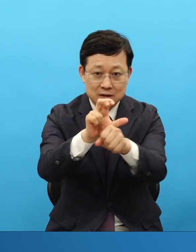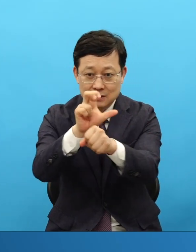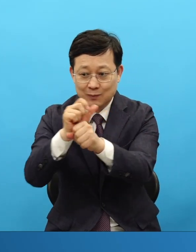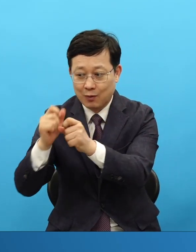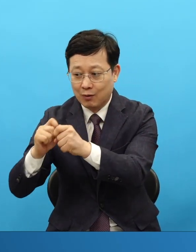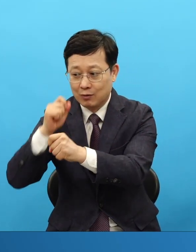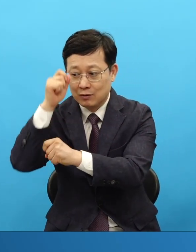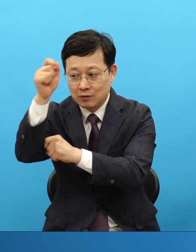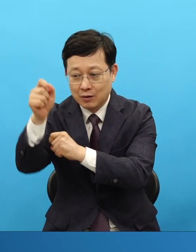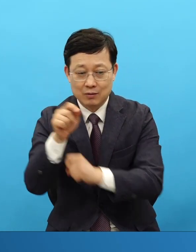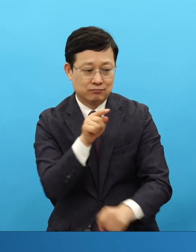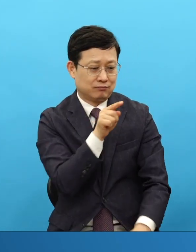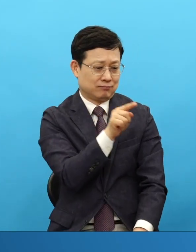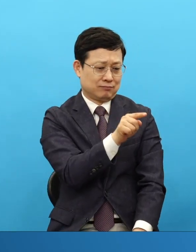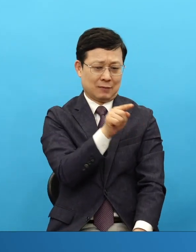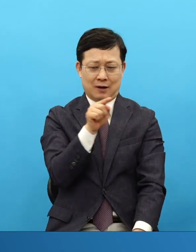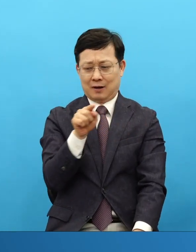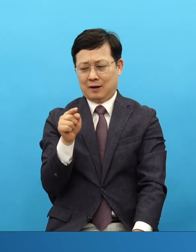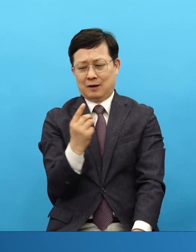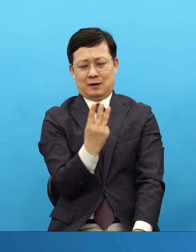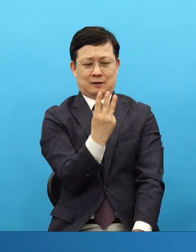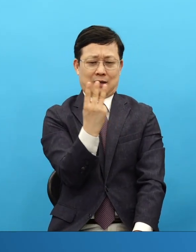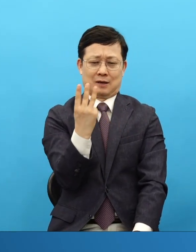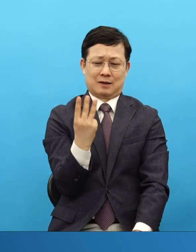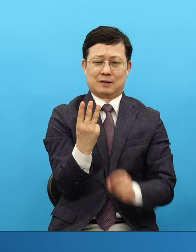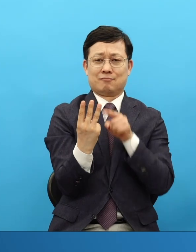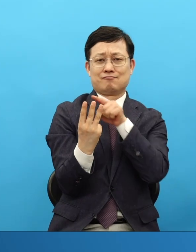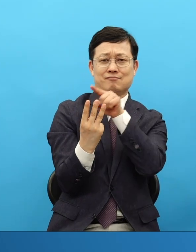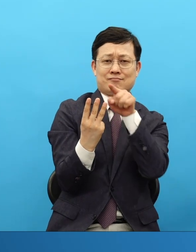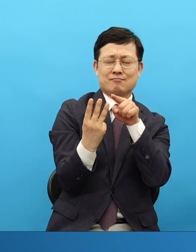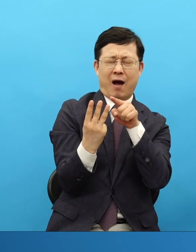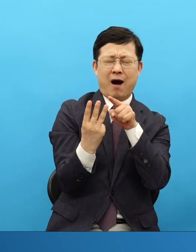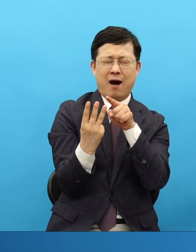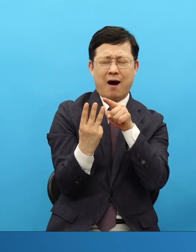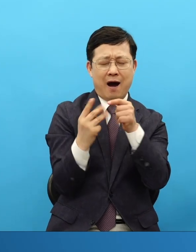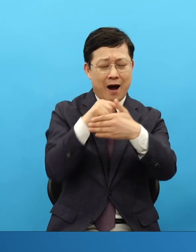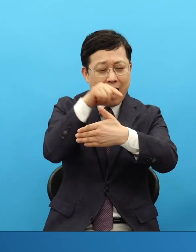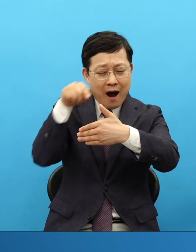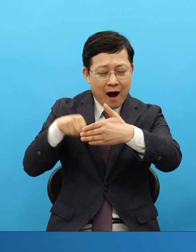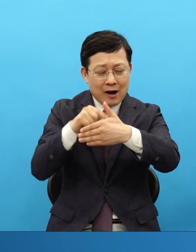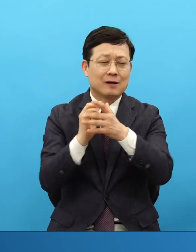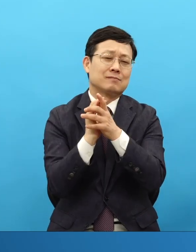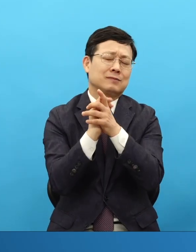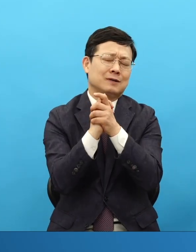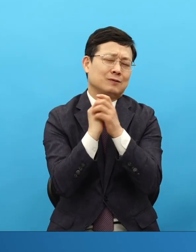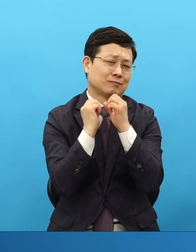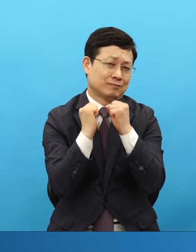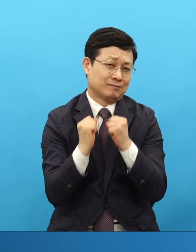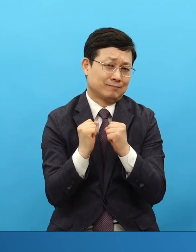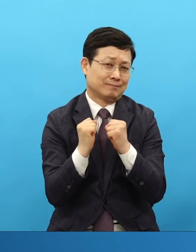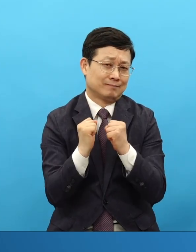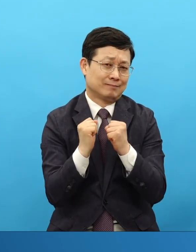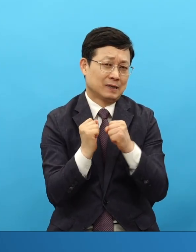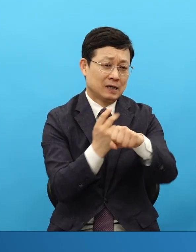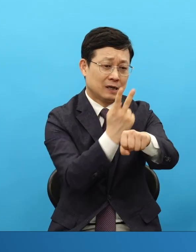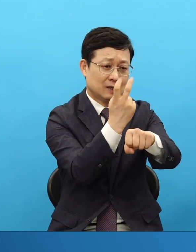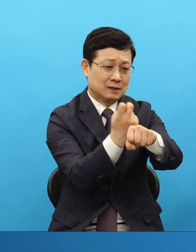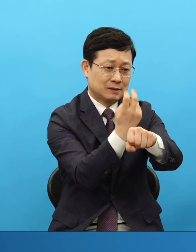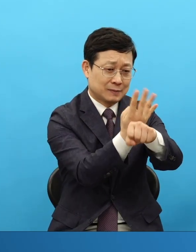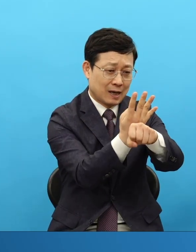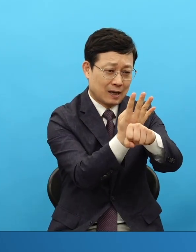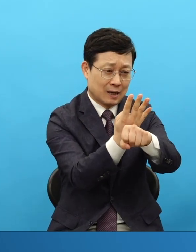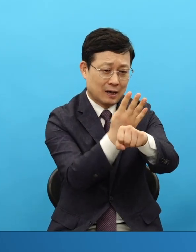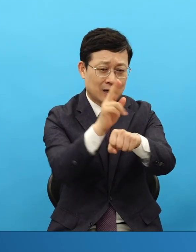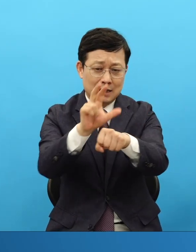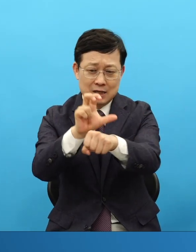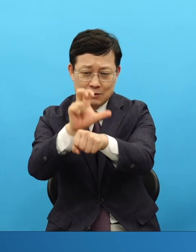우리는 이 시간에서 못 빠져나옵니다. And we cannot escape from this time. 24, 25 영원이라는 시간표는 우리의